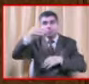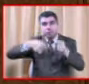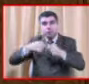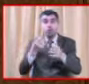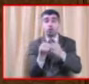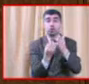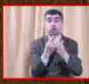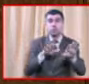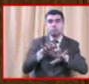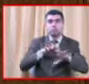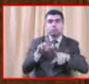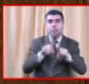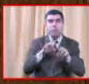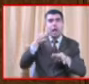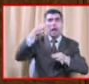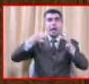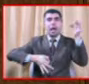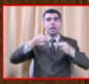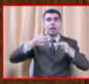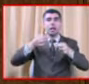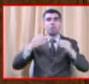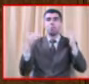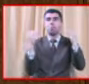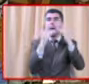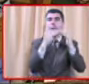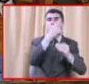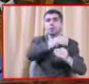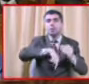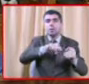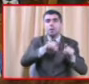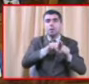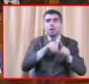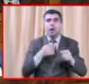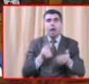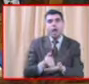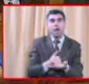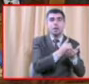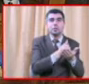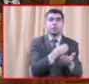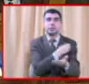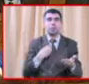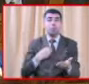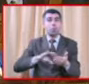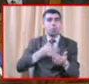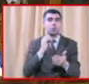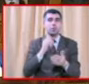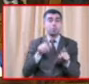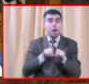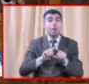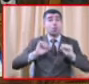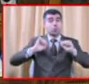إلى تحقيق العدالة في العرض الصحي والولوج المنصف والمعمم للخدمات الصحية. بمناسبة